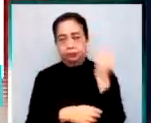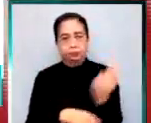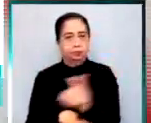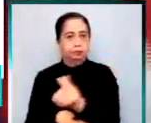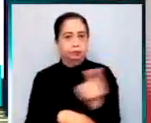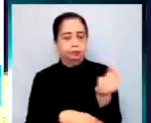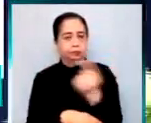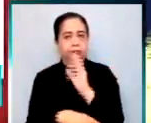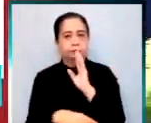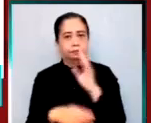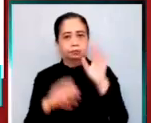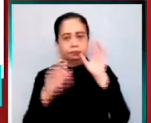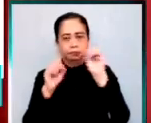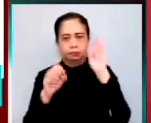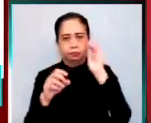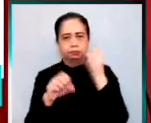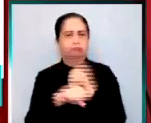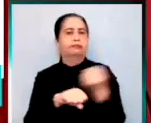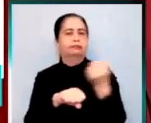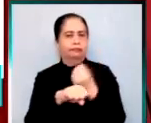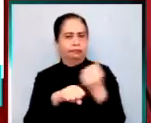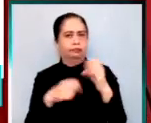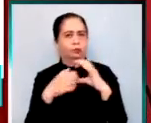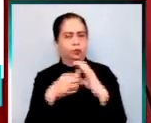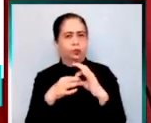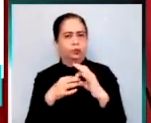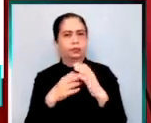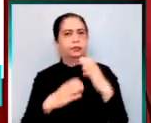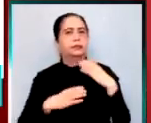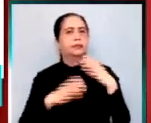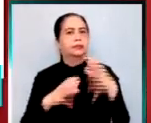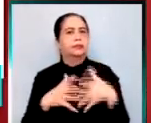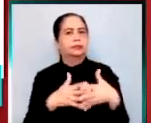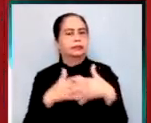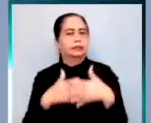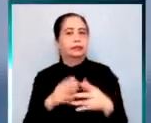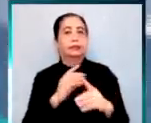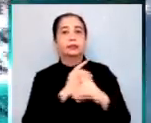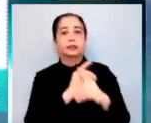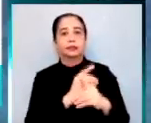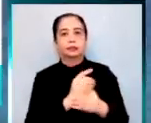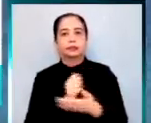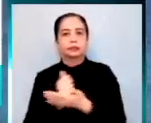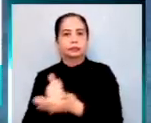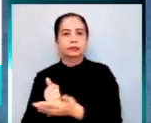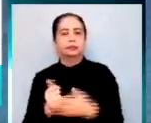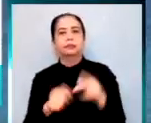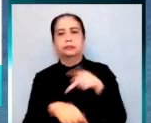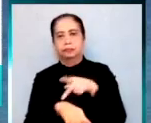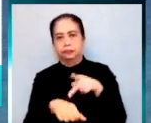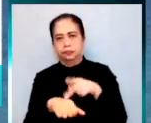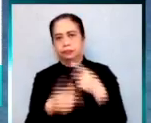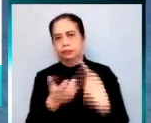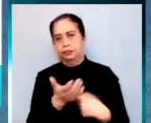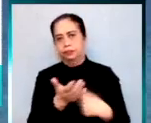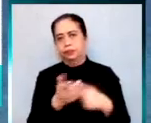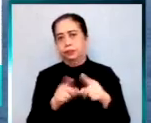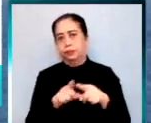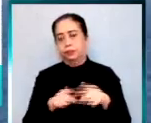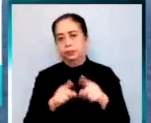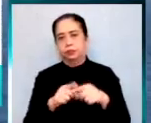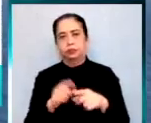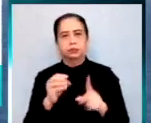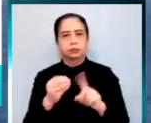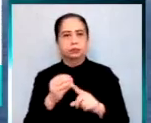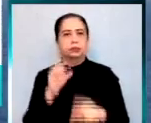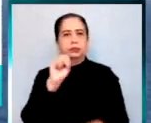ang anyay ironclad o matibay na commitment ng Amerika para depensahan ng Pilipinas. Pinag-usapan din daw ang sitwasyon sa South China Sea